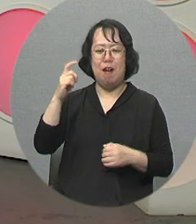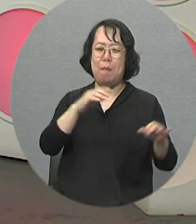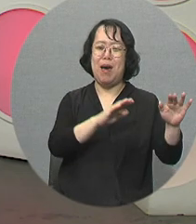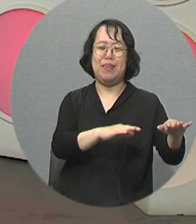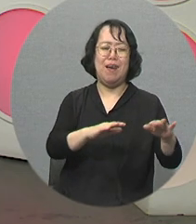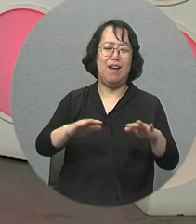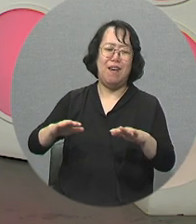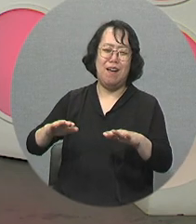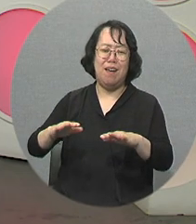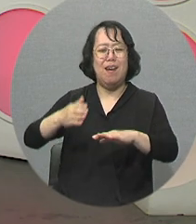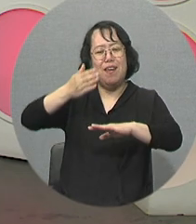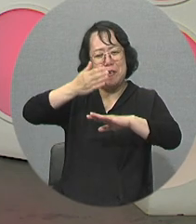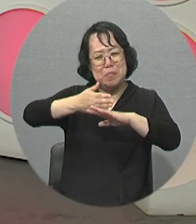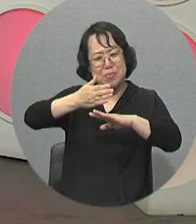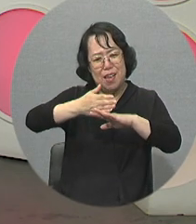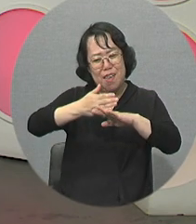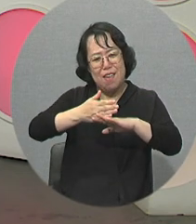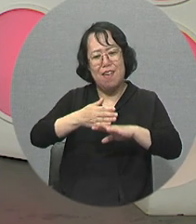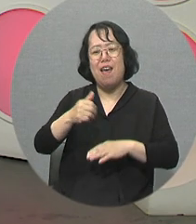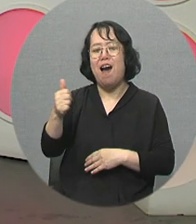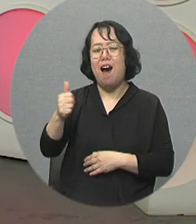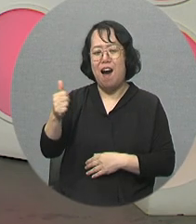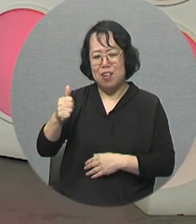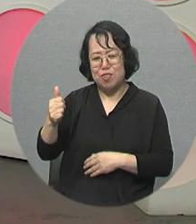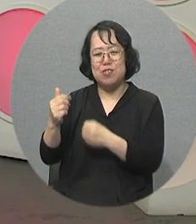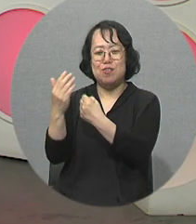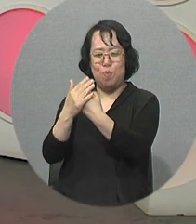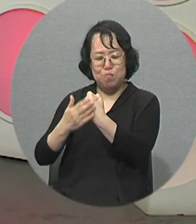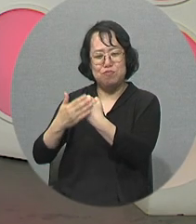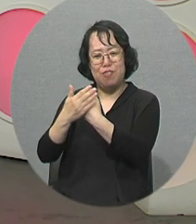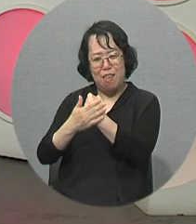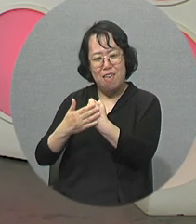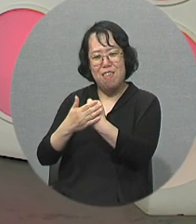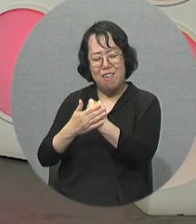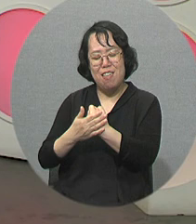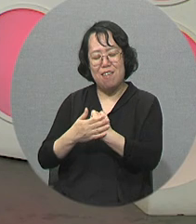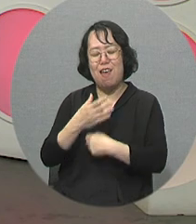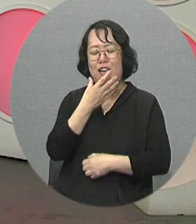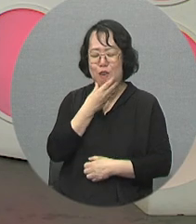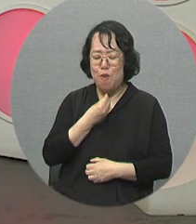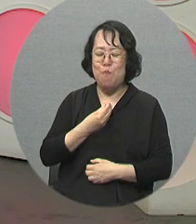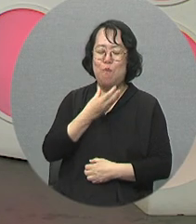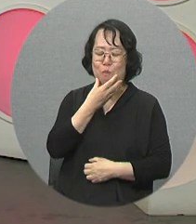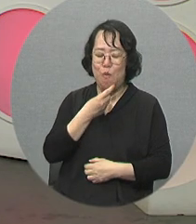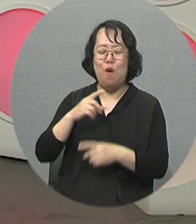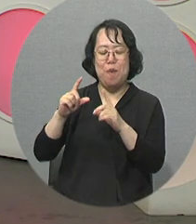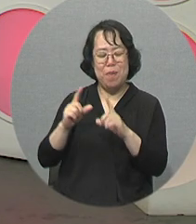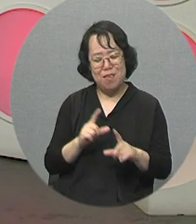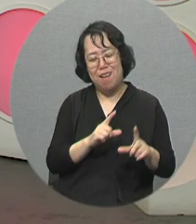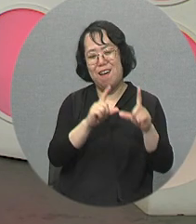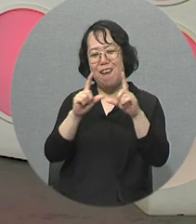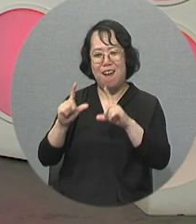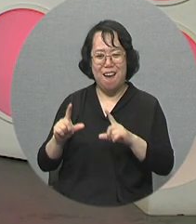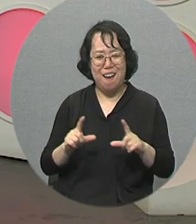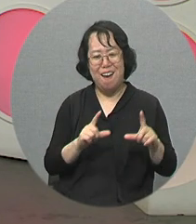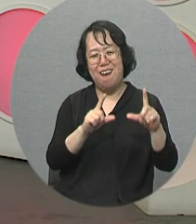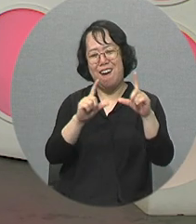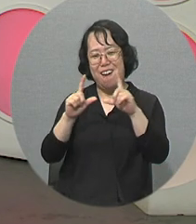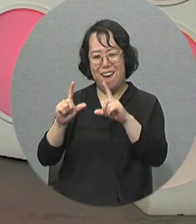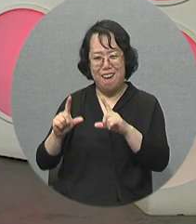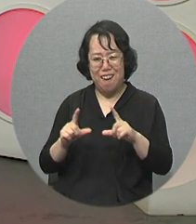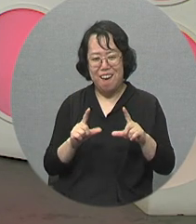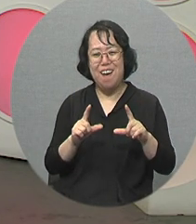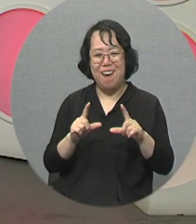감사했습니다. 아저씨 덕분에 인고의 세월을 행복한 마음으로 견딜 수